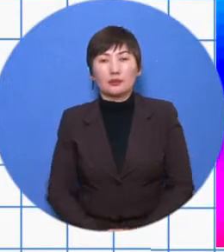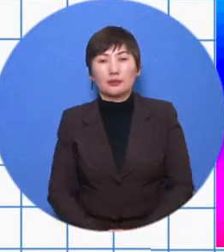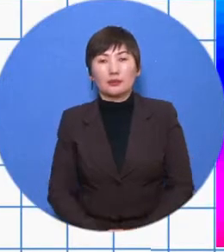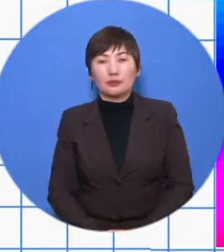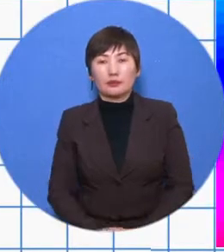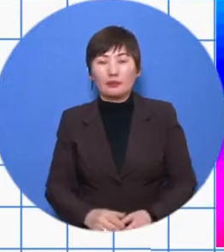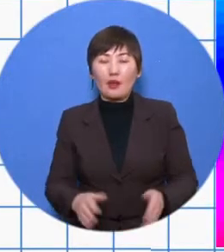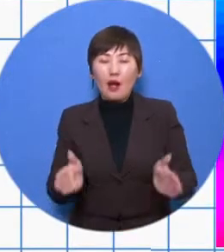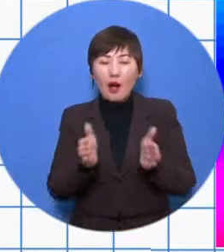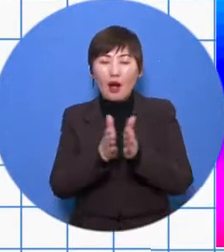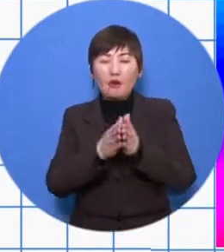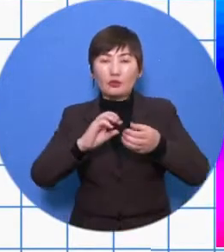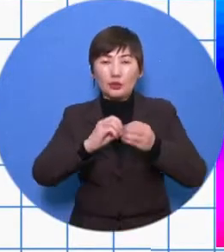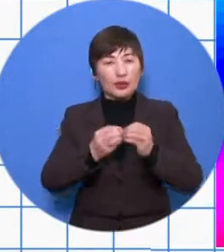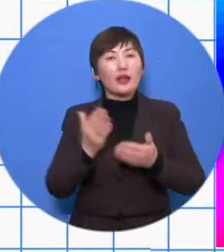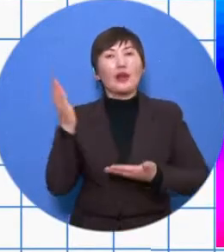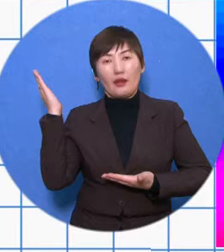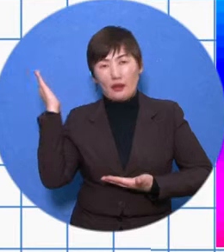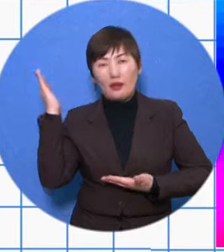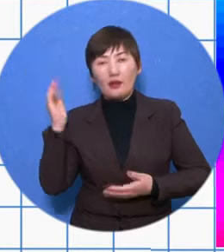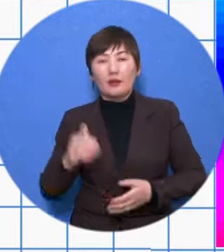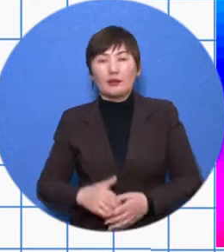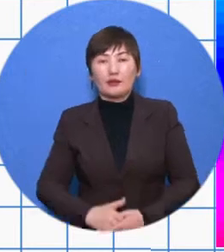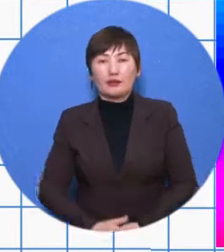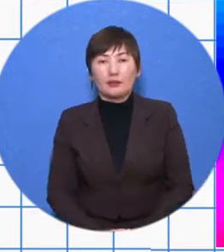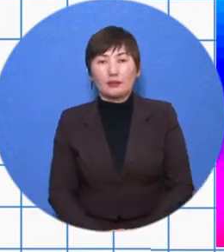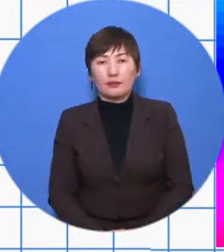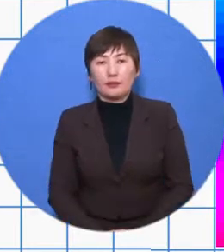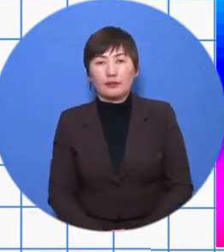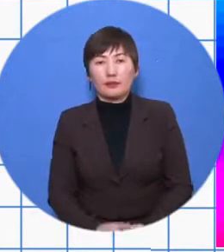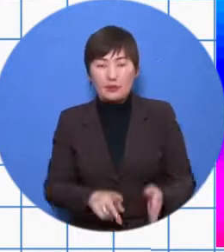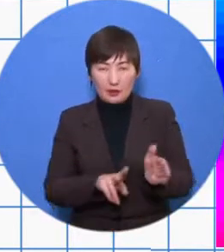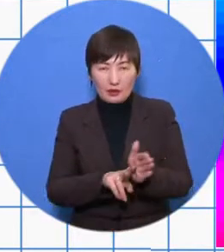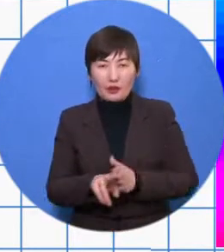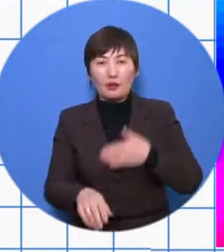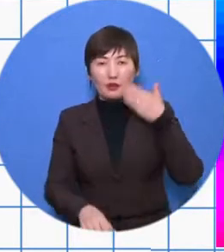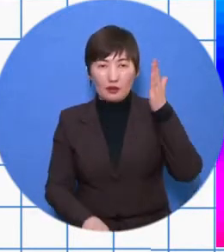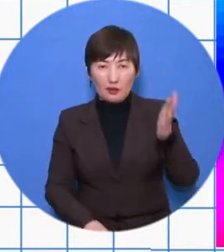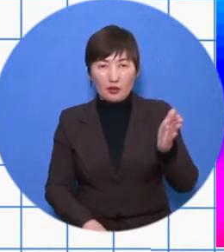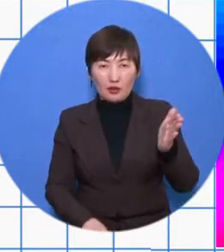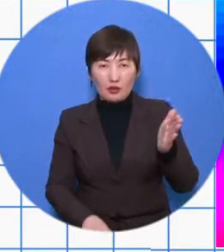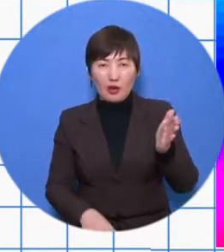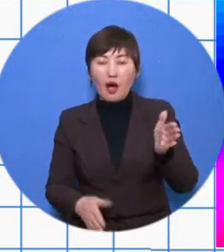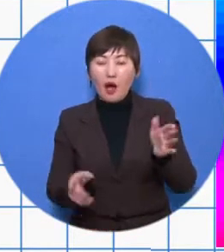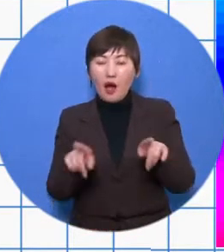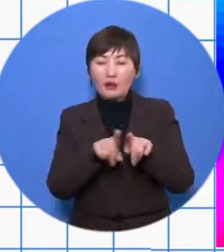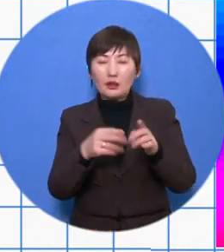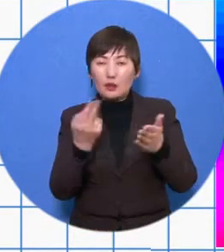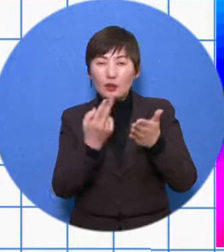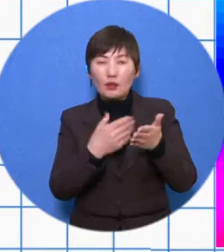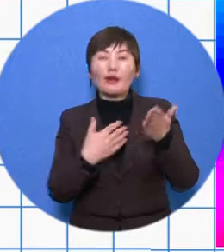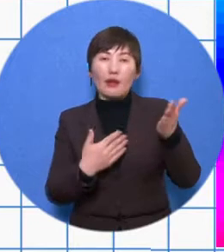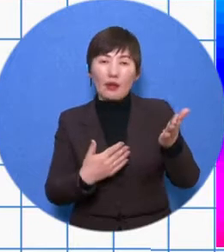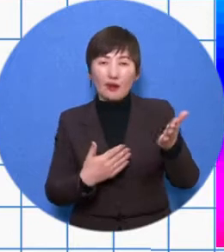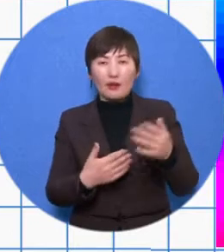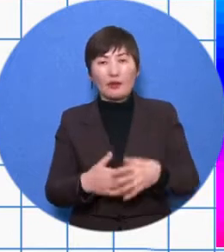За, дагаад дэвтэртээ зураарай. За, эхлээд толио хөшигэн зурсантай адилханар зураарай.